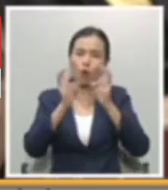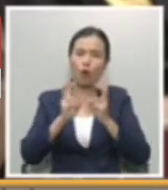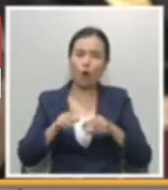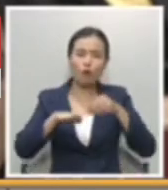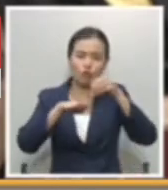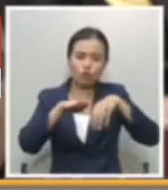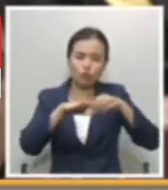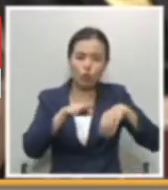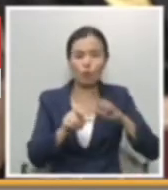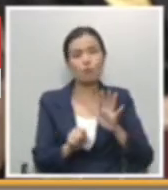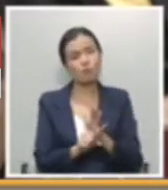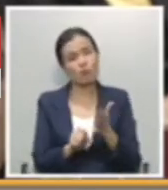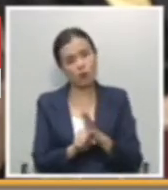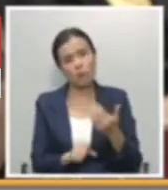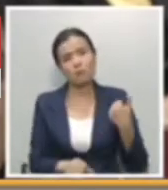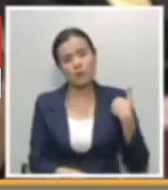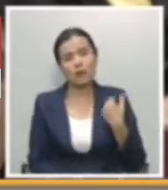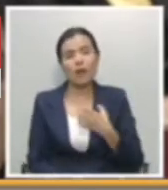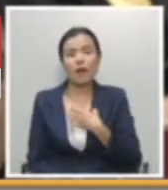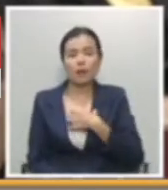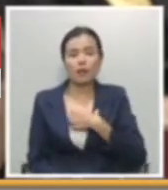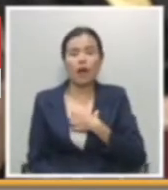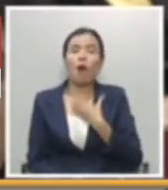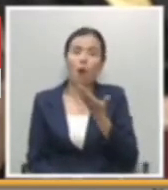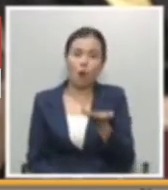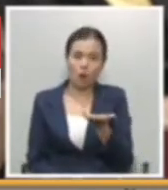อยากจะให้ท่านเนี่ย